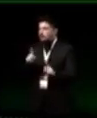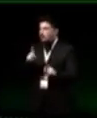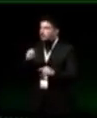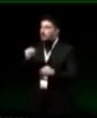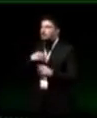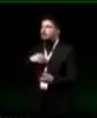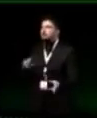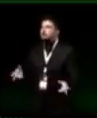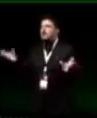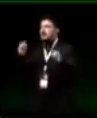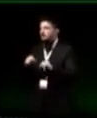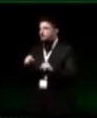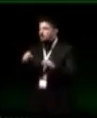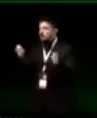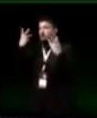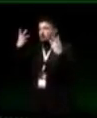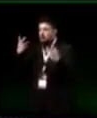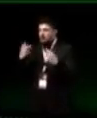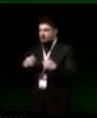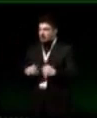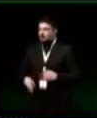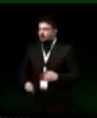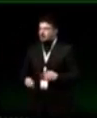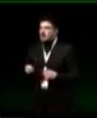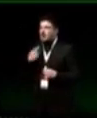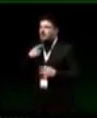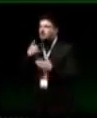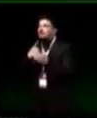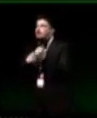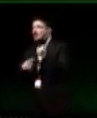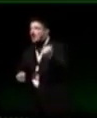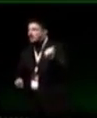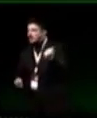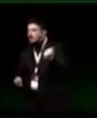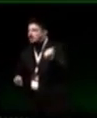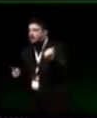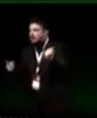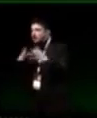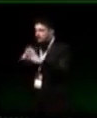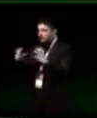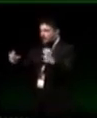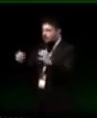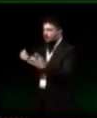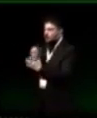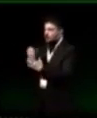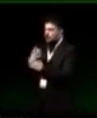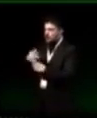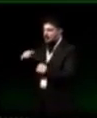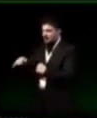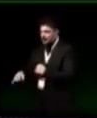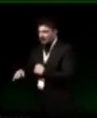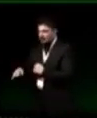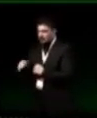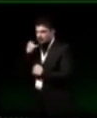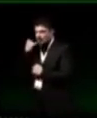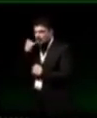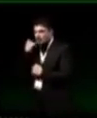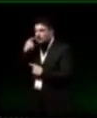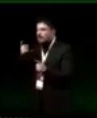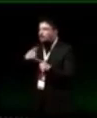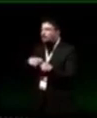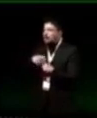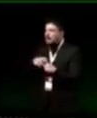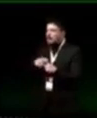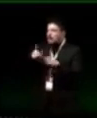tascabile che porta al fallimento non soltanto alcune case produttrici di telefoni, ma alcune case produttrici di macchine